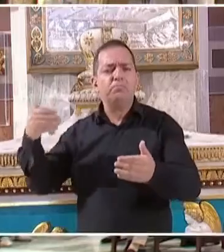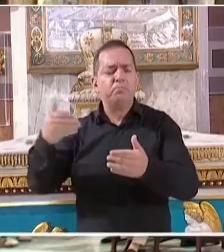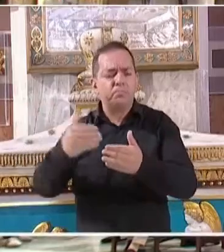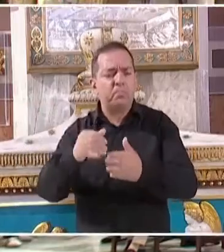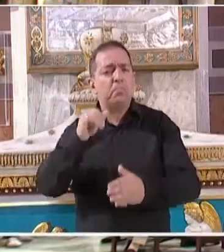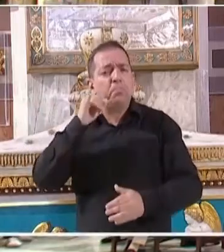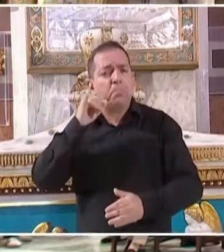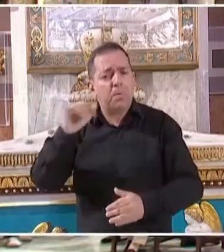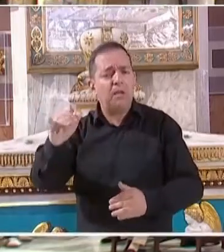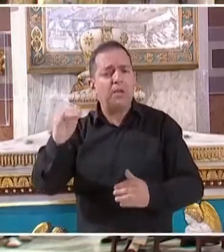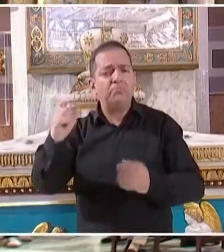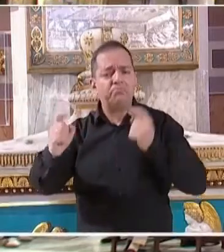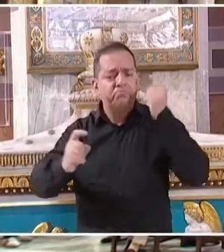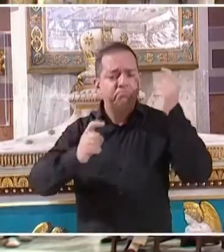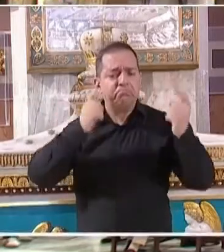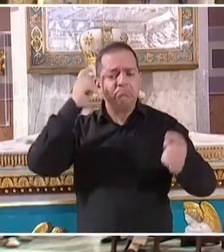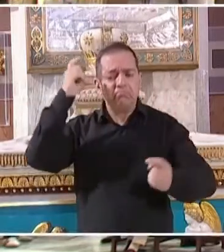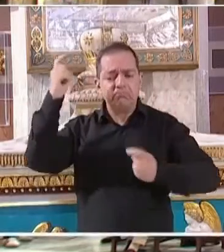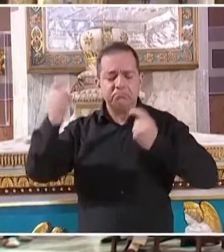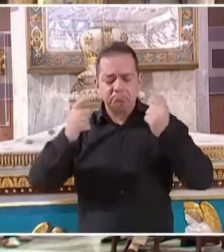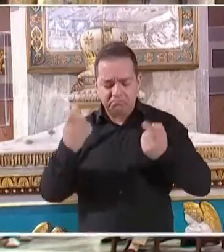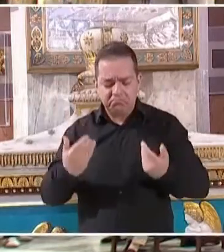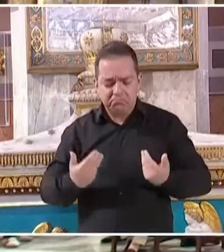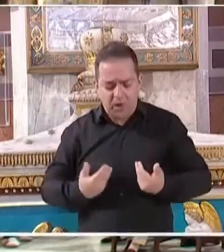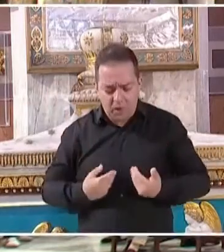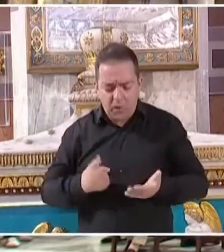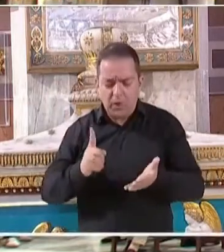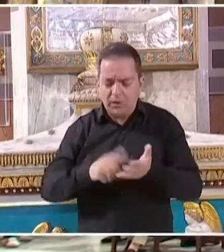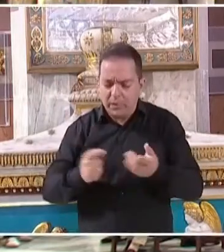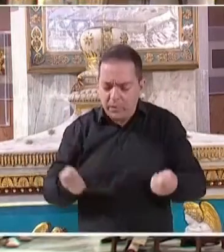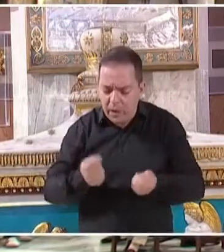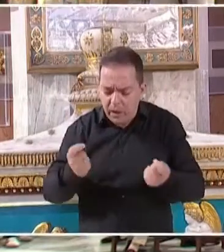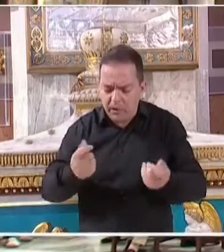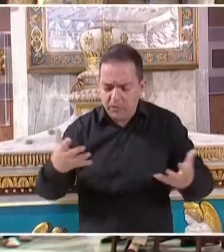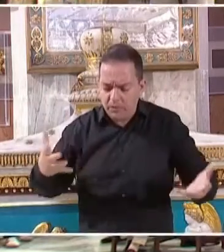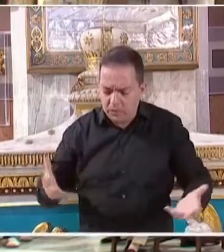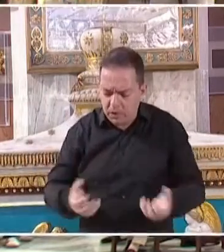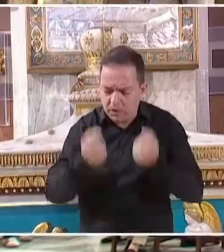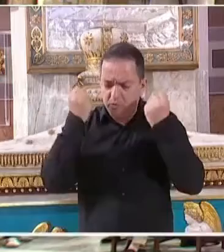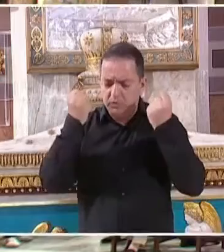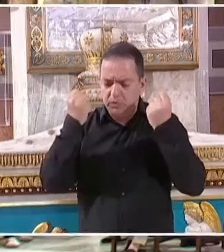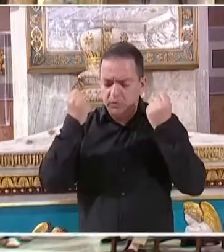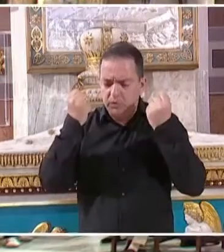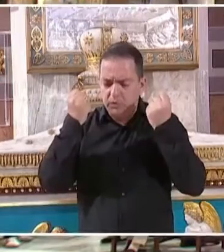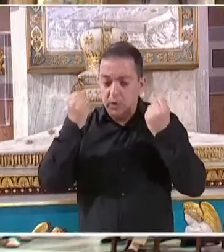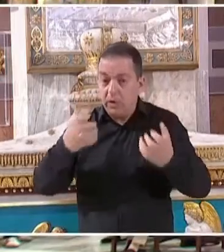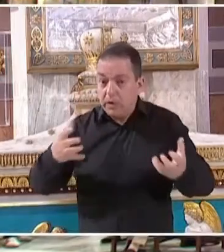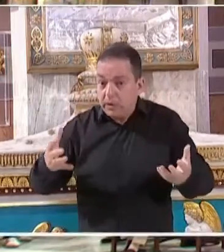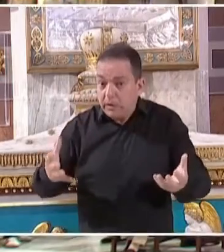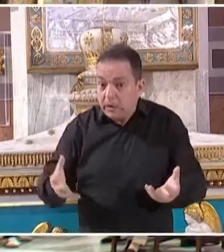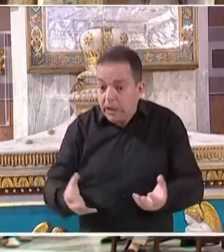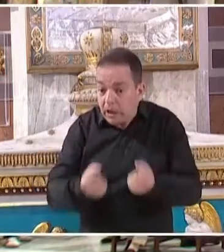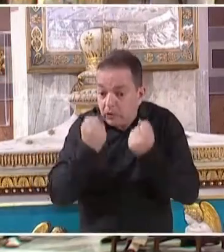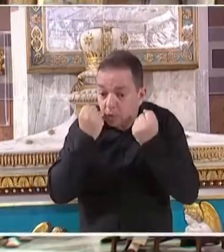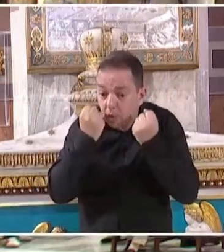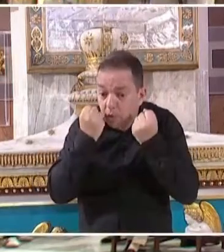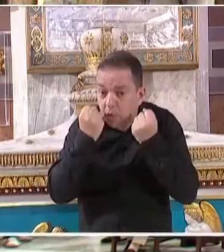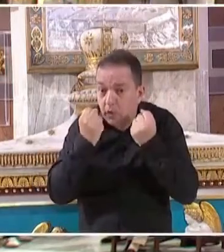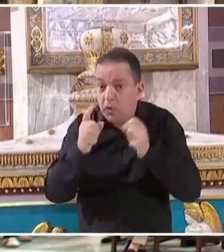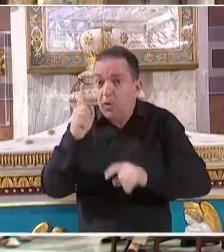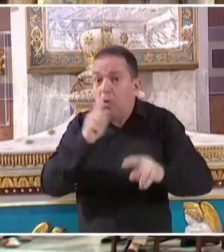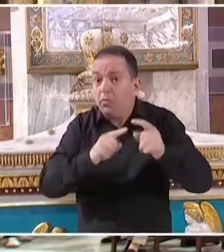ερώτημα: «Τι πρέπει να κάνω για να σωθώ?» Να σωθώ τι και από